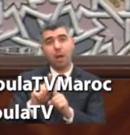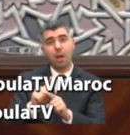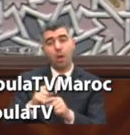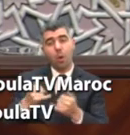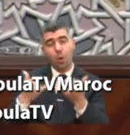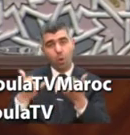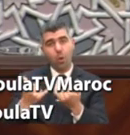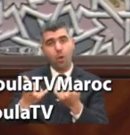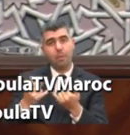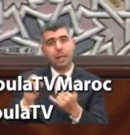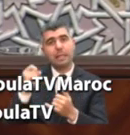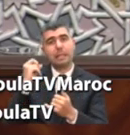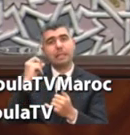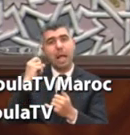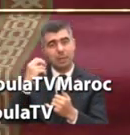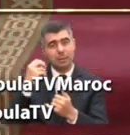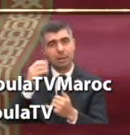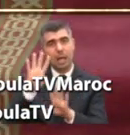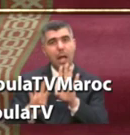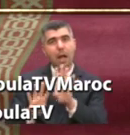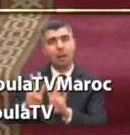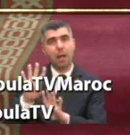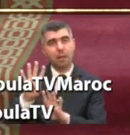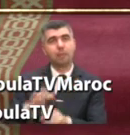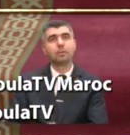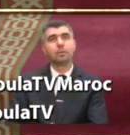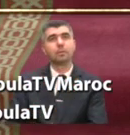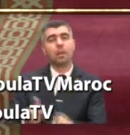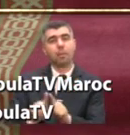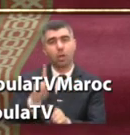الثلاثاء 14 يونيو، هو واحد النهار